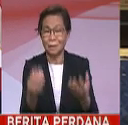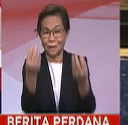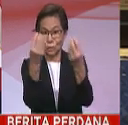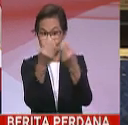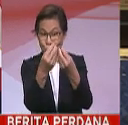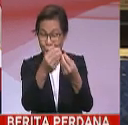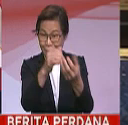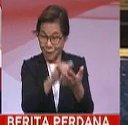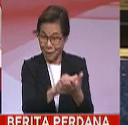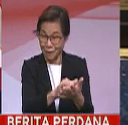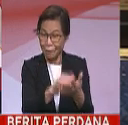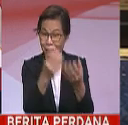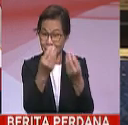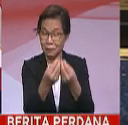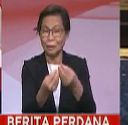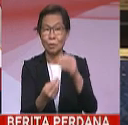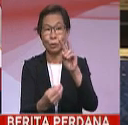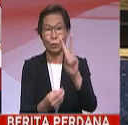juga sebanyak